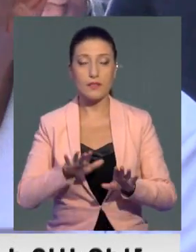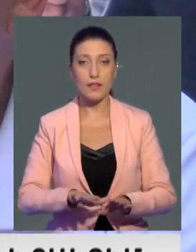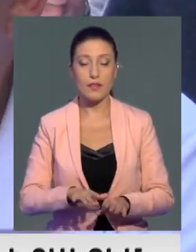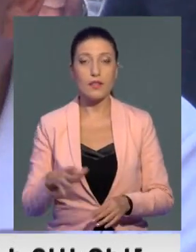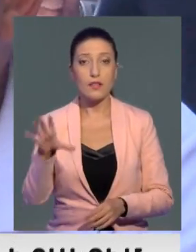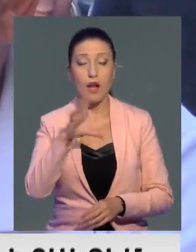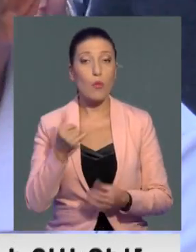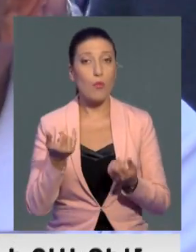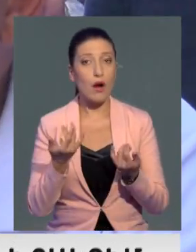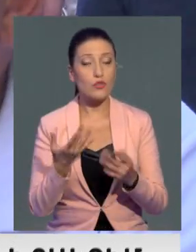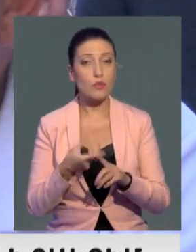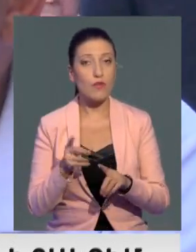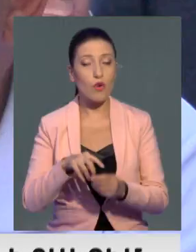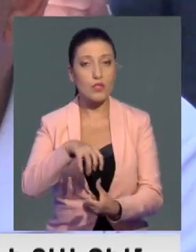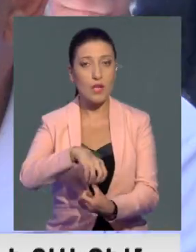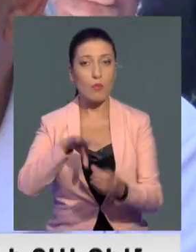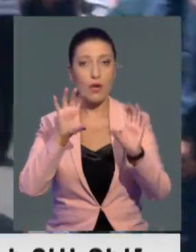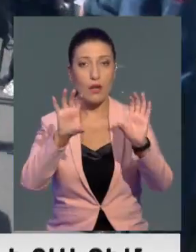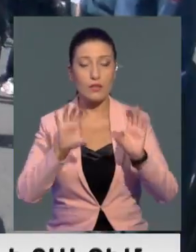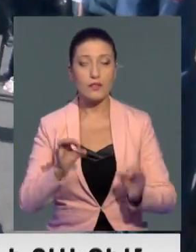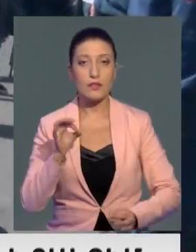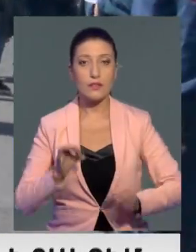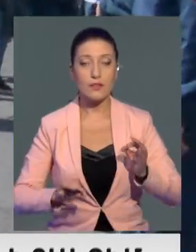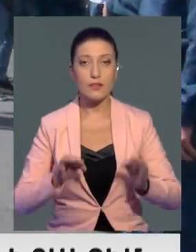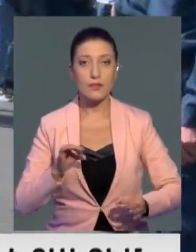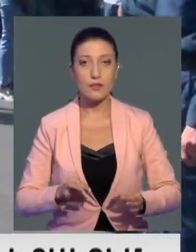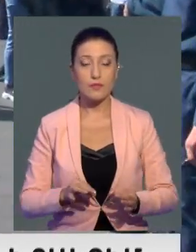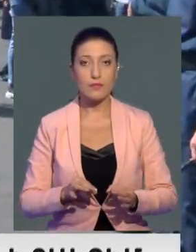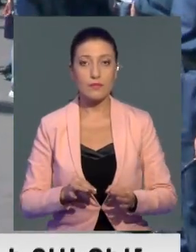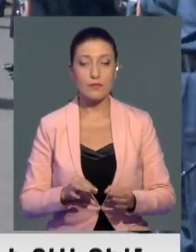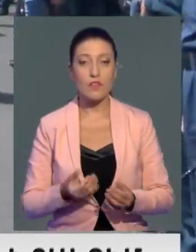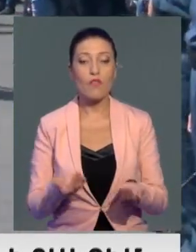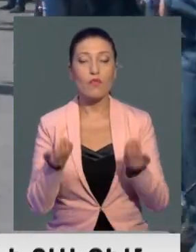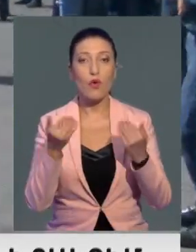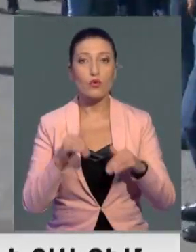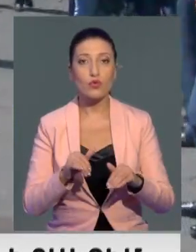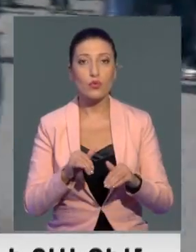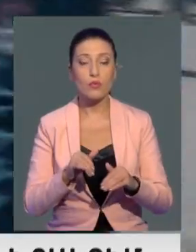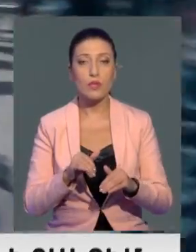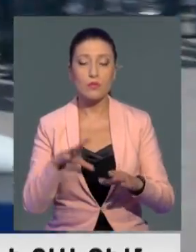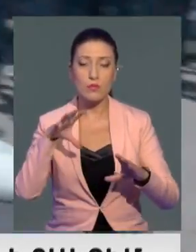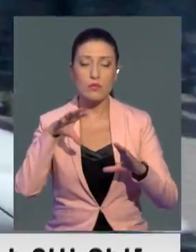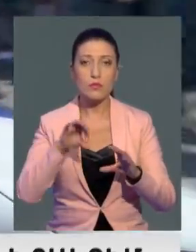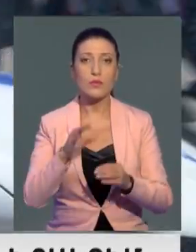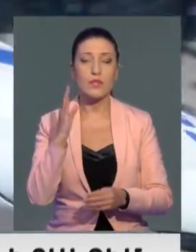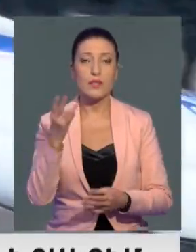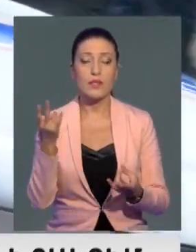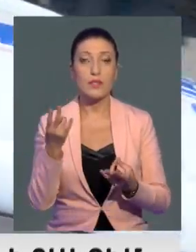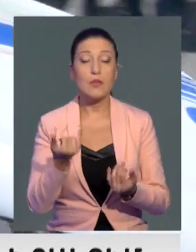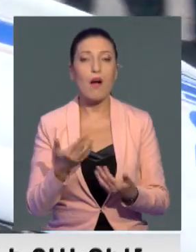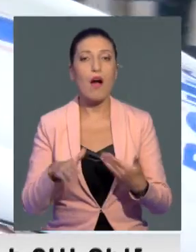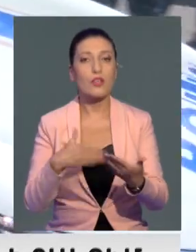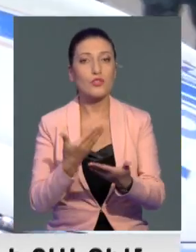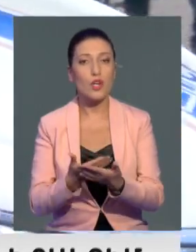նրանք պահանջում են, որ սահմանադրական դատարանի կայացրած որոշումը ուժի մեջ մտնի։ Այս պահին առաջարկում